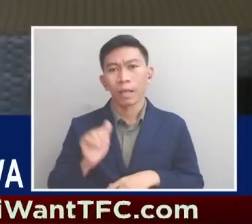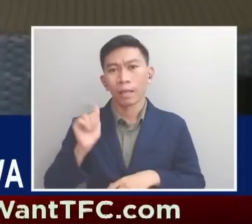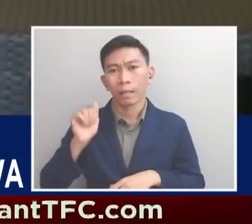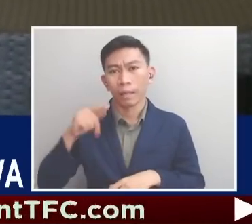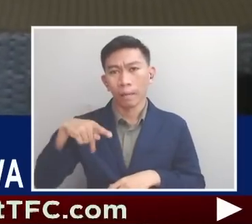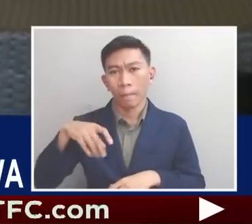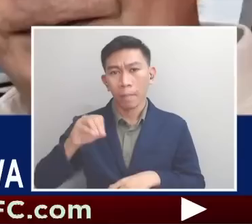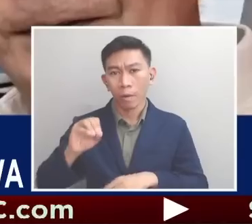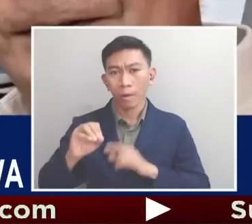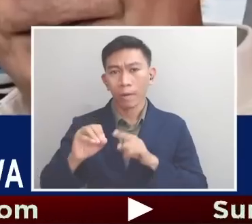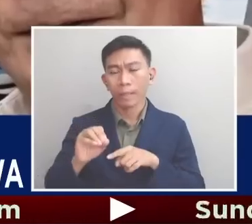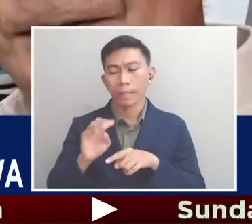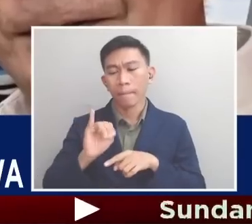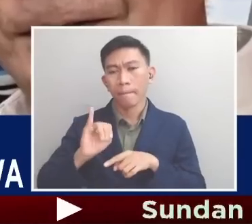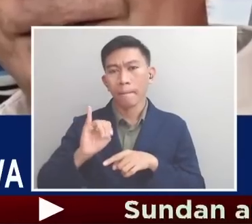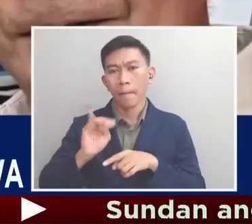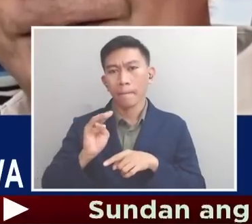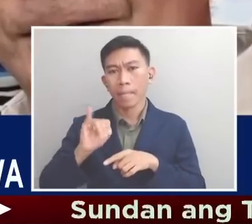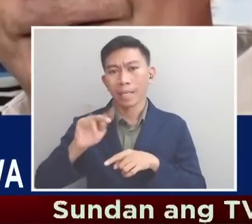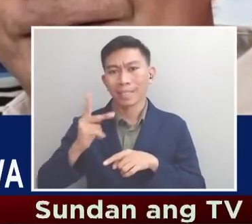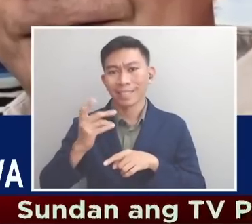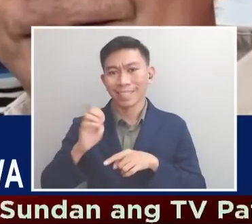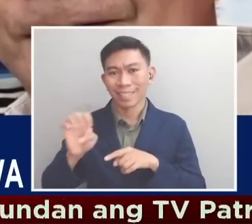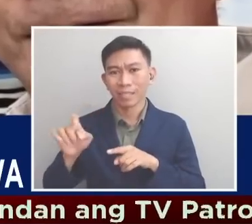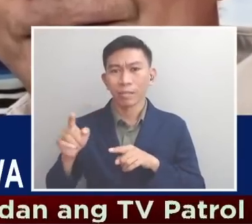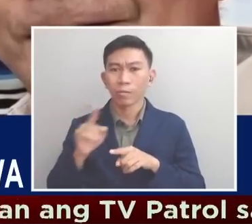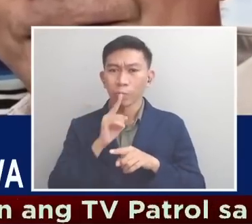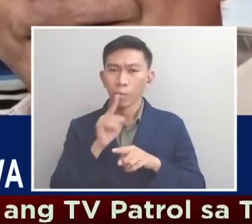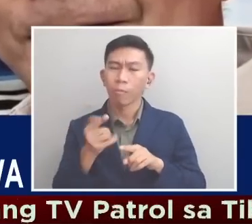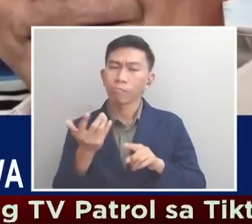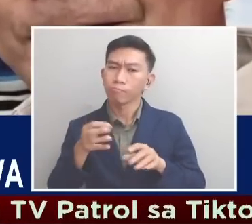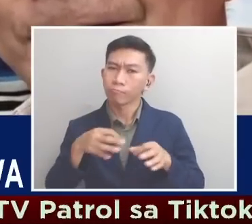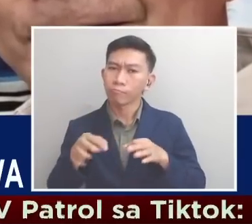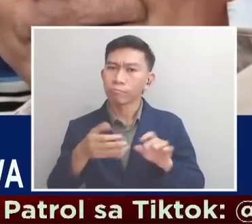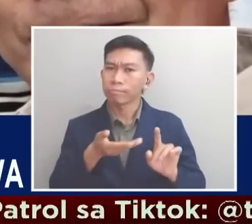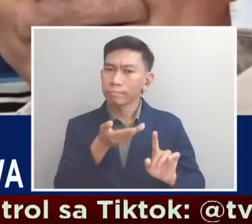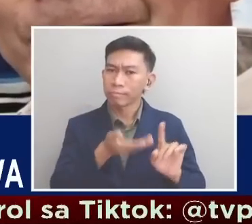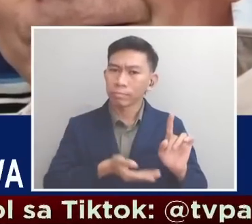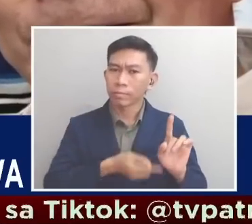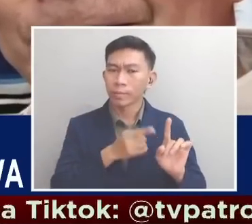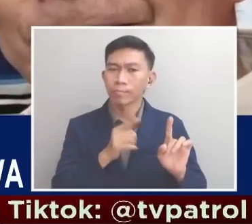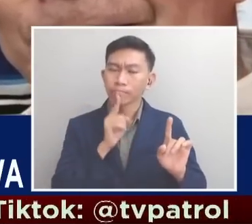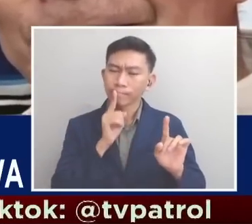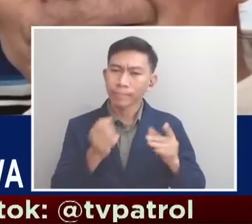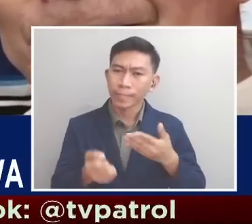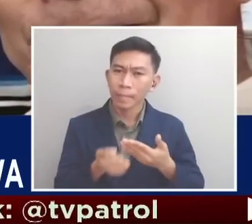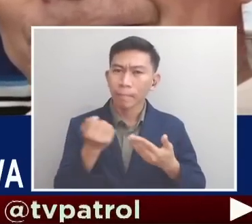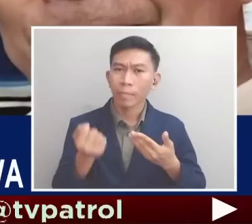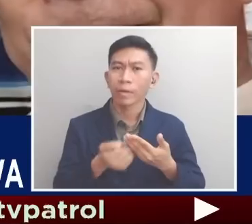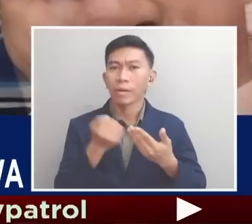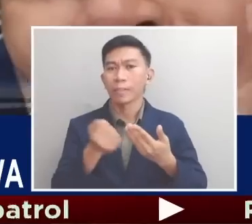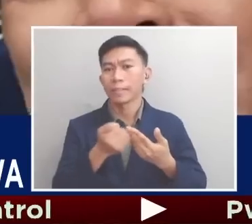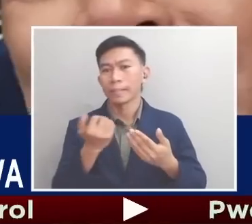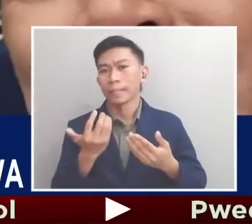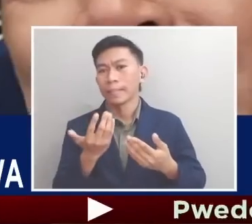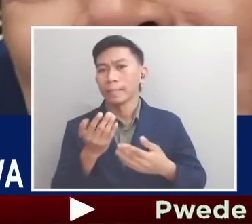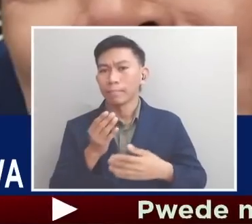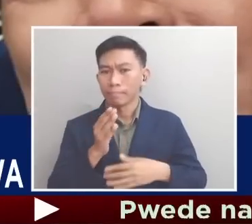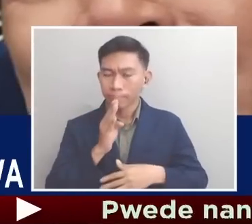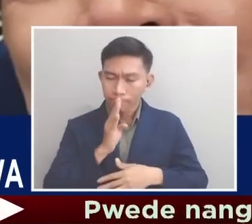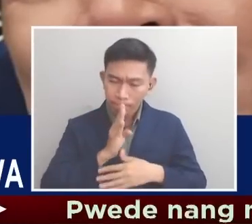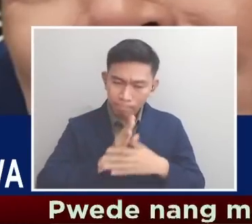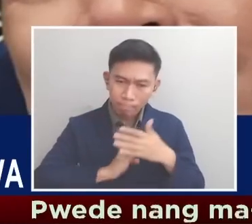ang kanyang Lolo Ling o Lolo Darling bilang simple, mapagbiro at mapagkumbaba. I promise din po kasi ako sa lolo